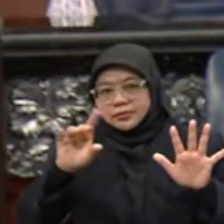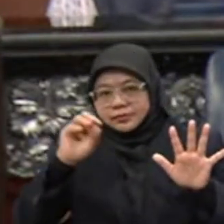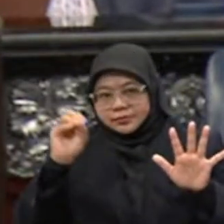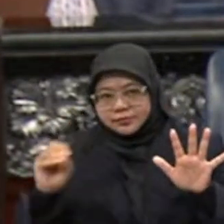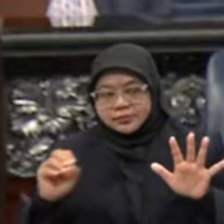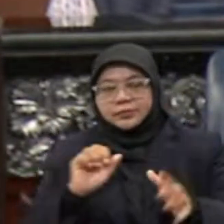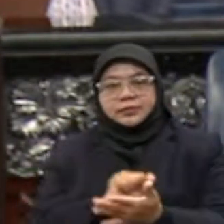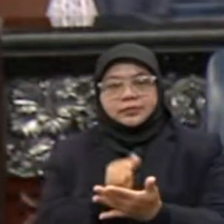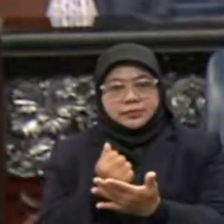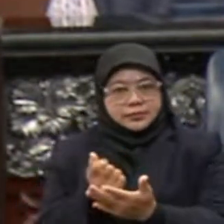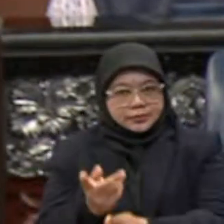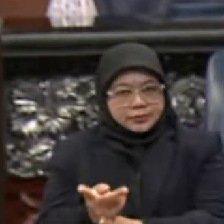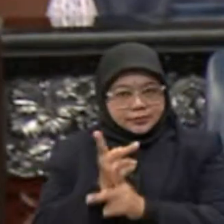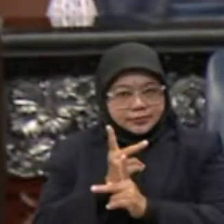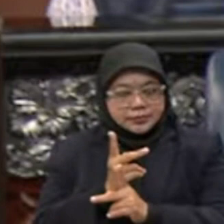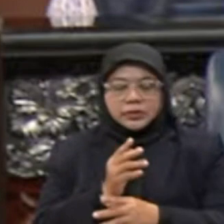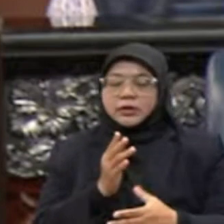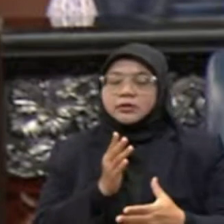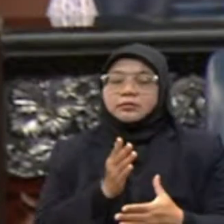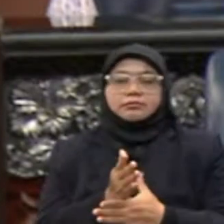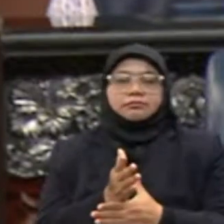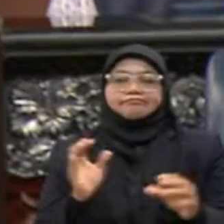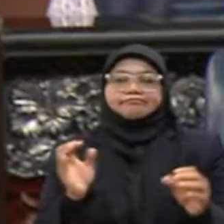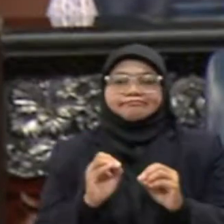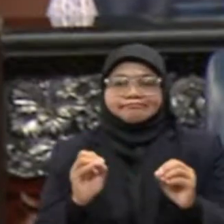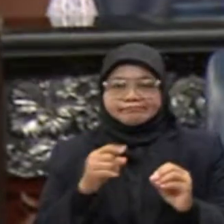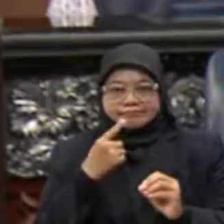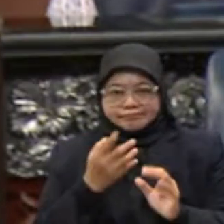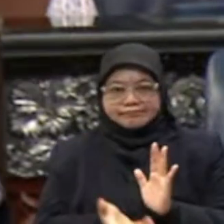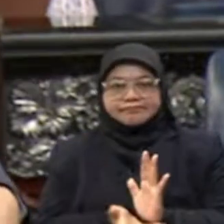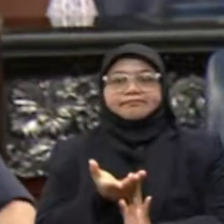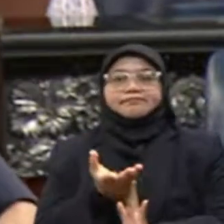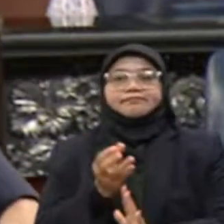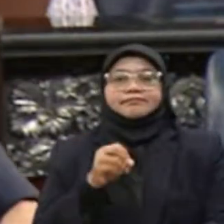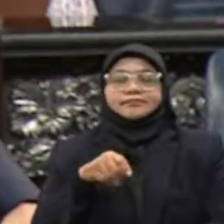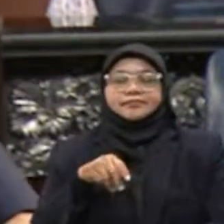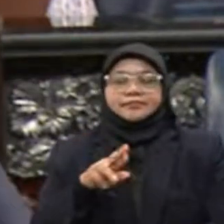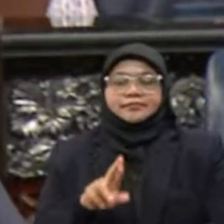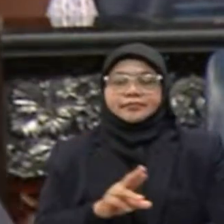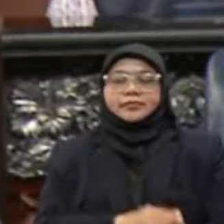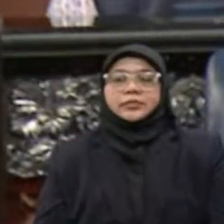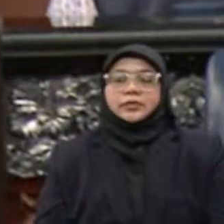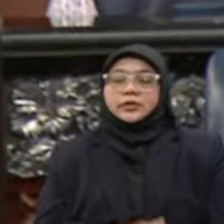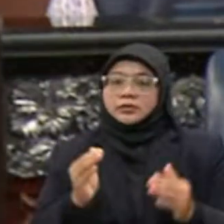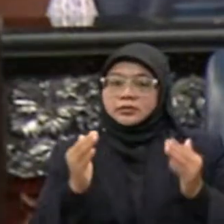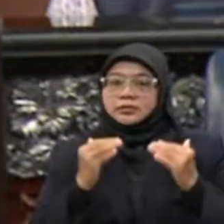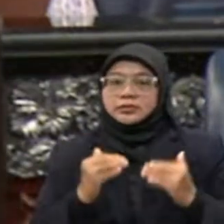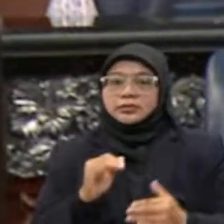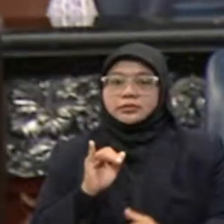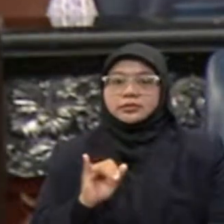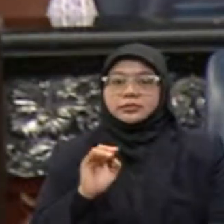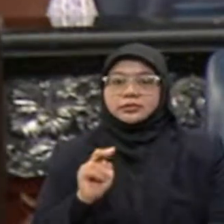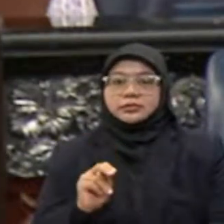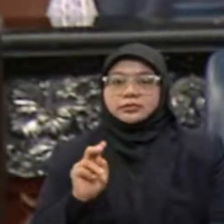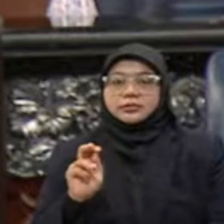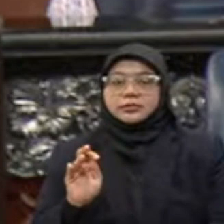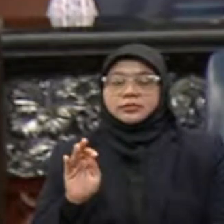jumlah ikon pinjaman itu tidak tergegas dengan kenaikan oviar mengenai inflasi kode dengan